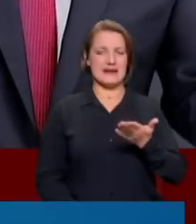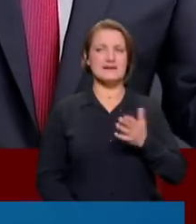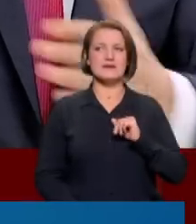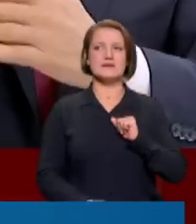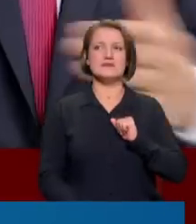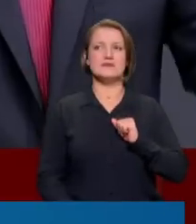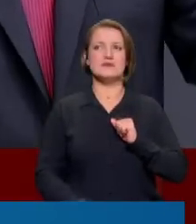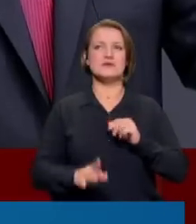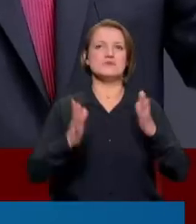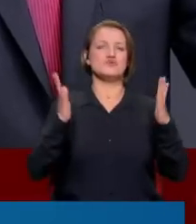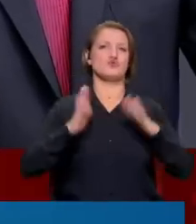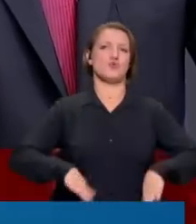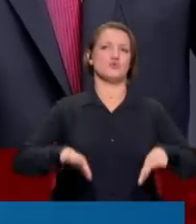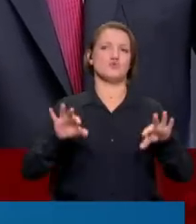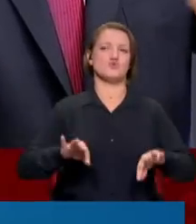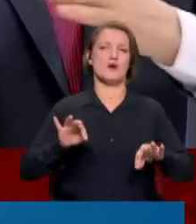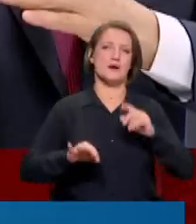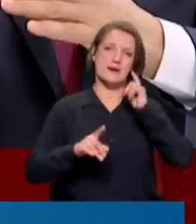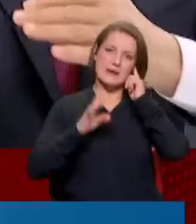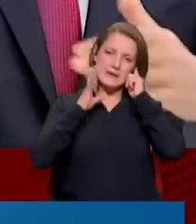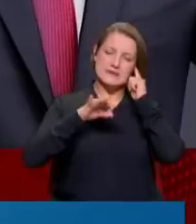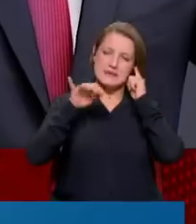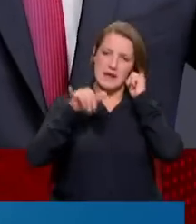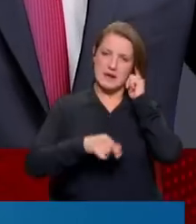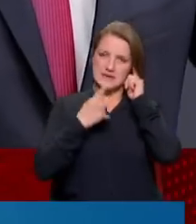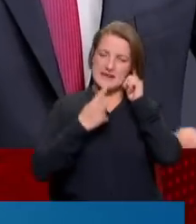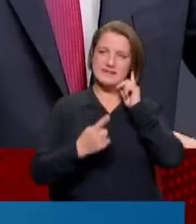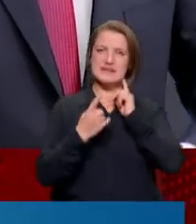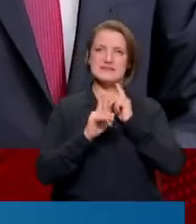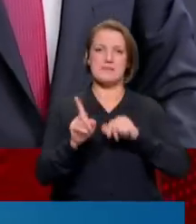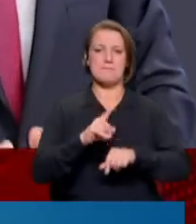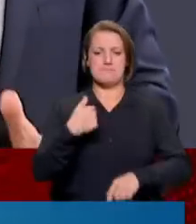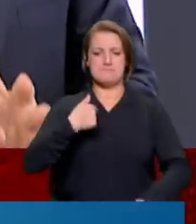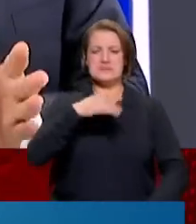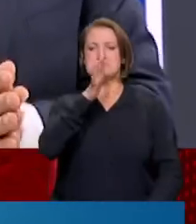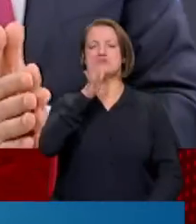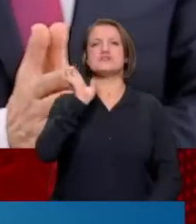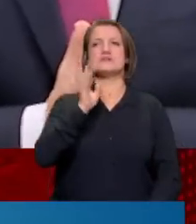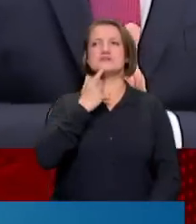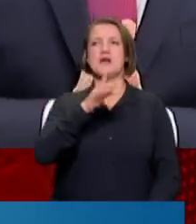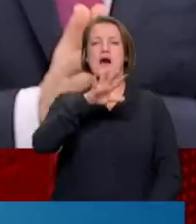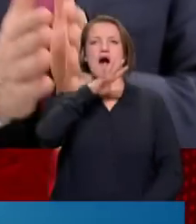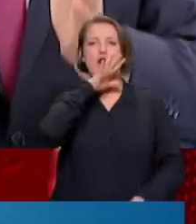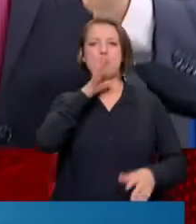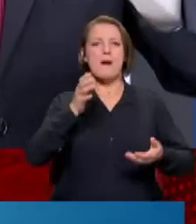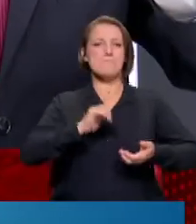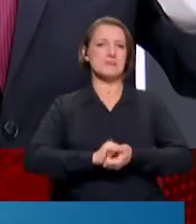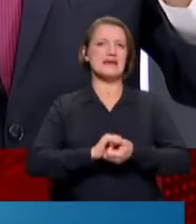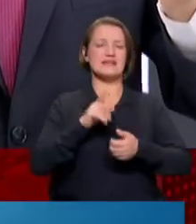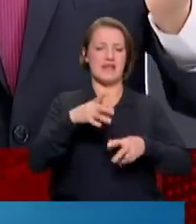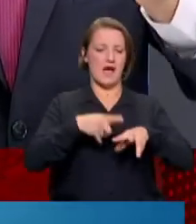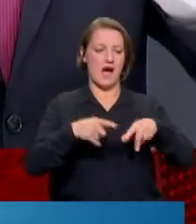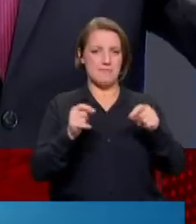değerler çökmüştür şu an itibariyle Tabii insan hakları dendiği zaman onu bir tek biz biliriz derler yap yani Avrupa Birliği'nin O